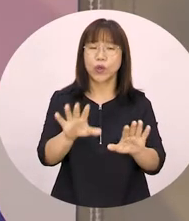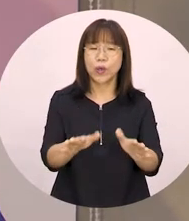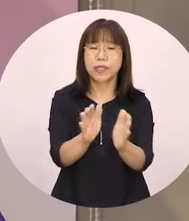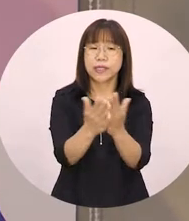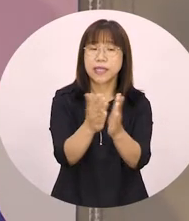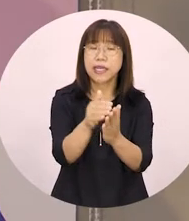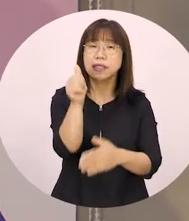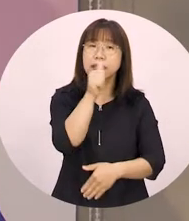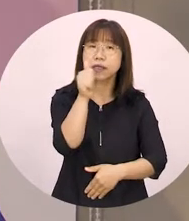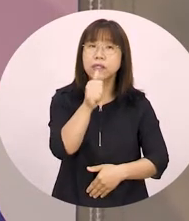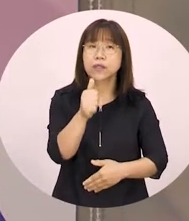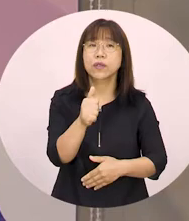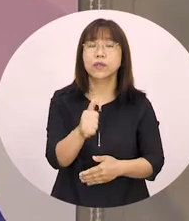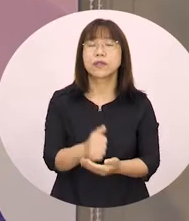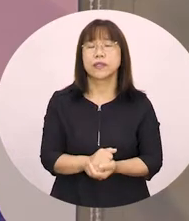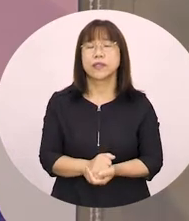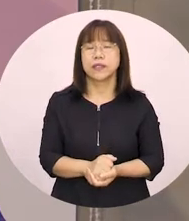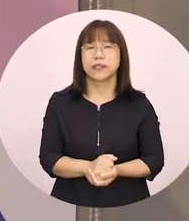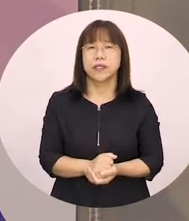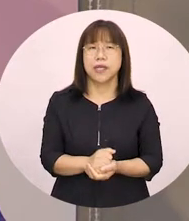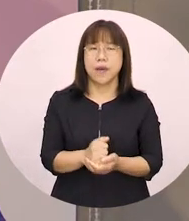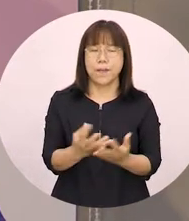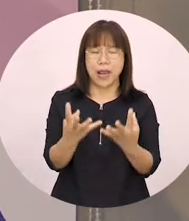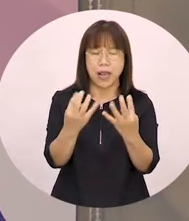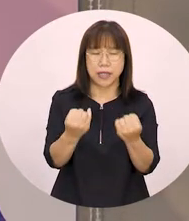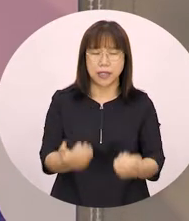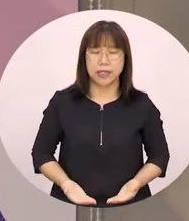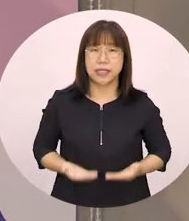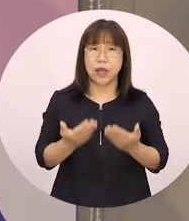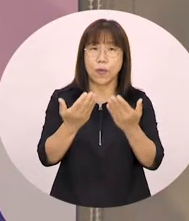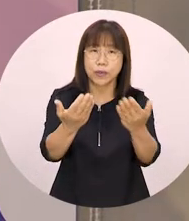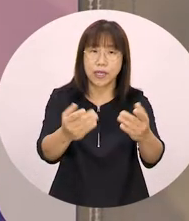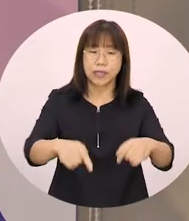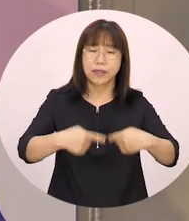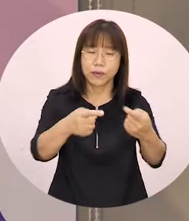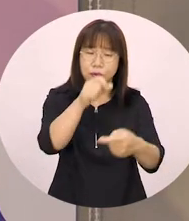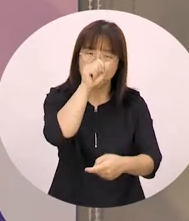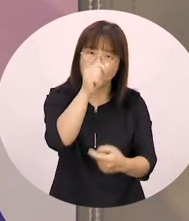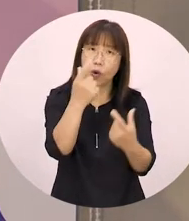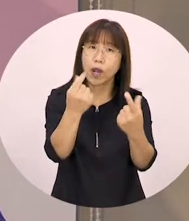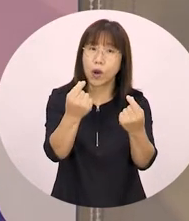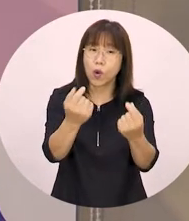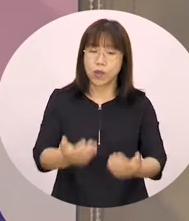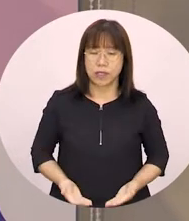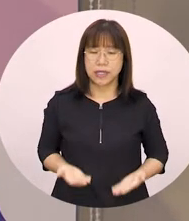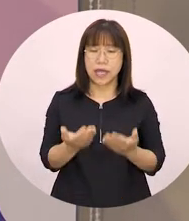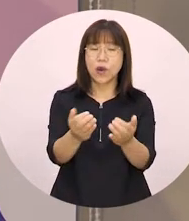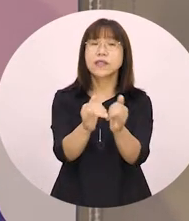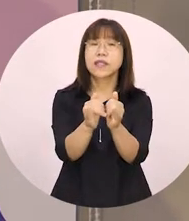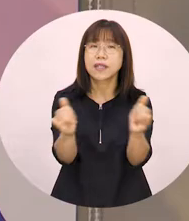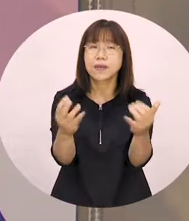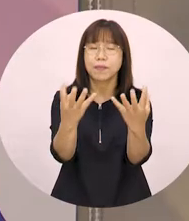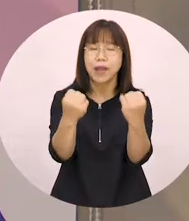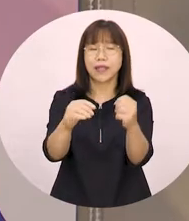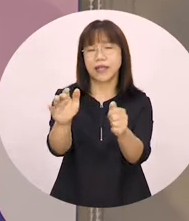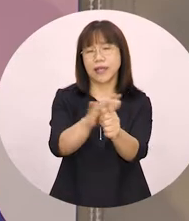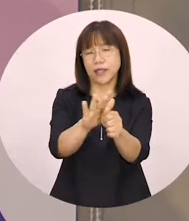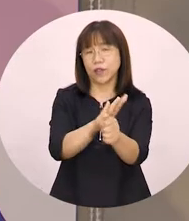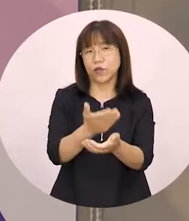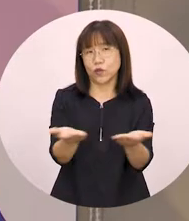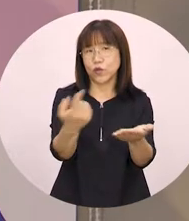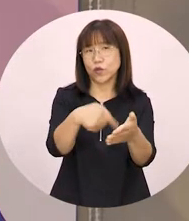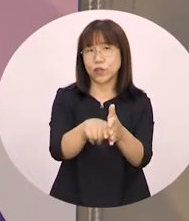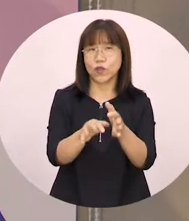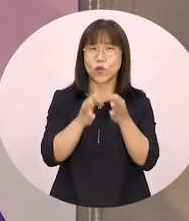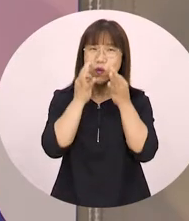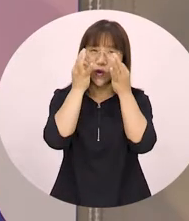가이드북을 참고해서 더 많은 분들이 자원봉사에 참여해 주셨으면 좋겠습니다. 앞으로도 자원봉사자분들이 더 많은 혜택을 받을